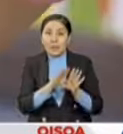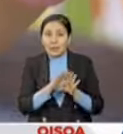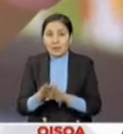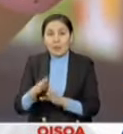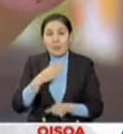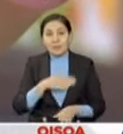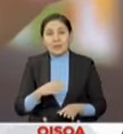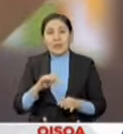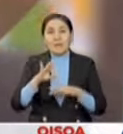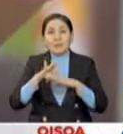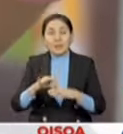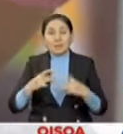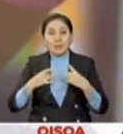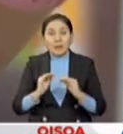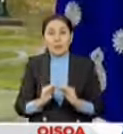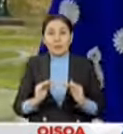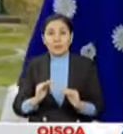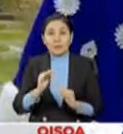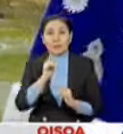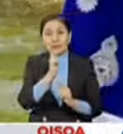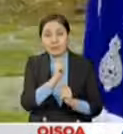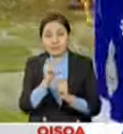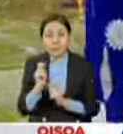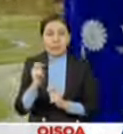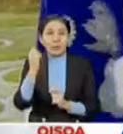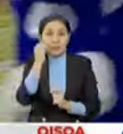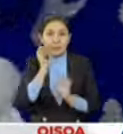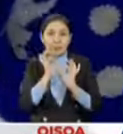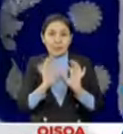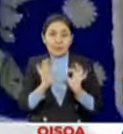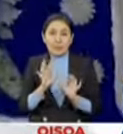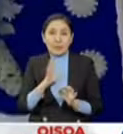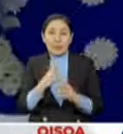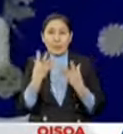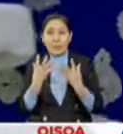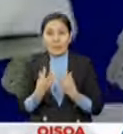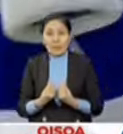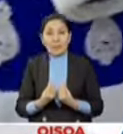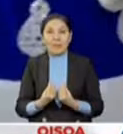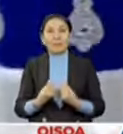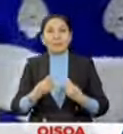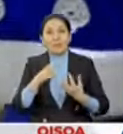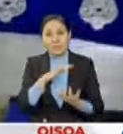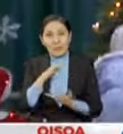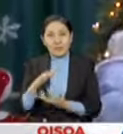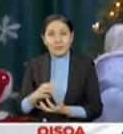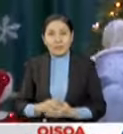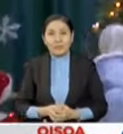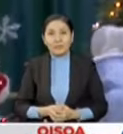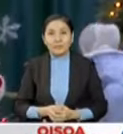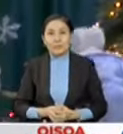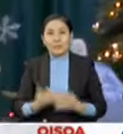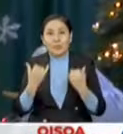bo'ldi. Tadbirda so'zga chiqqanlar bolajonlarga ezgu tilaklarini bildirdilar. Bayram kechasida bolalarga sovg'alar ulashildi.